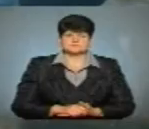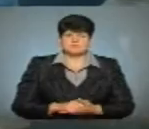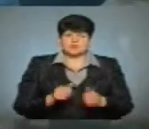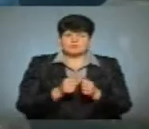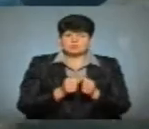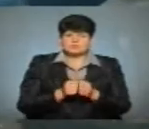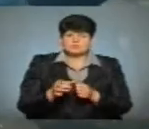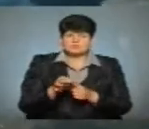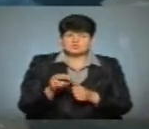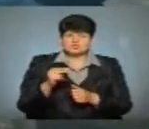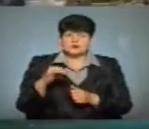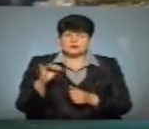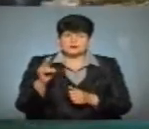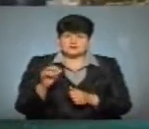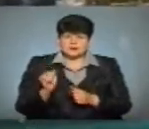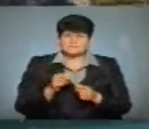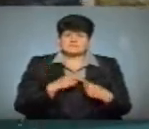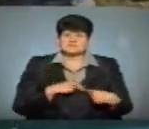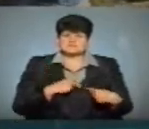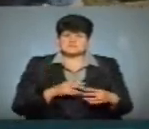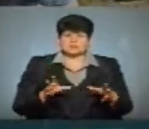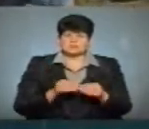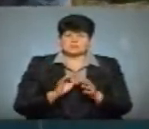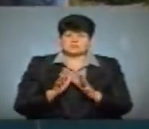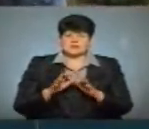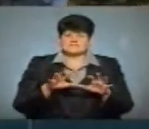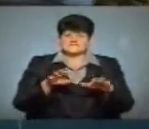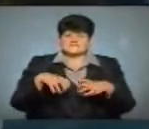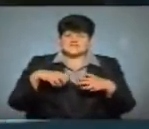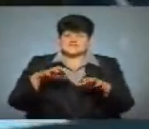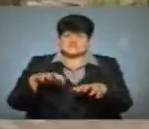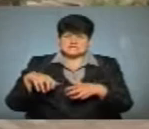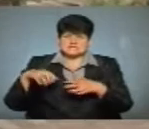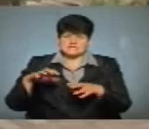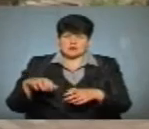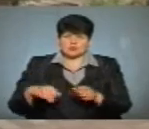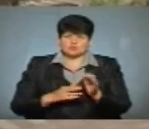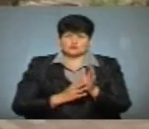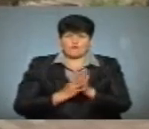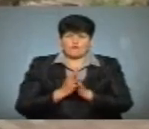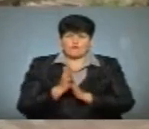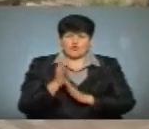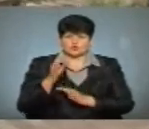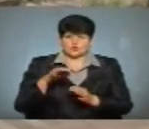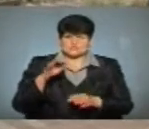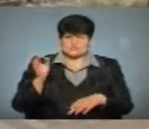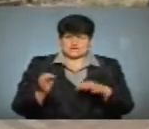Поблизу острівка Чайка працівники об'єднання парків на катамаранах витягують зі ставу водорості.